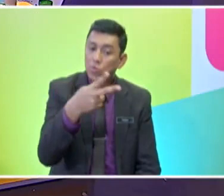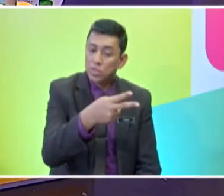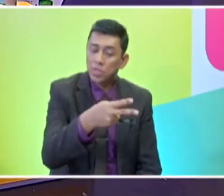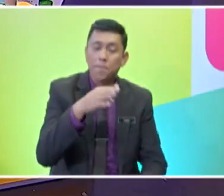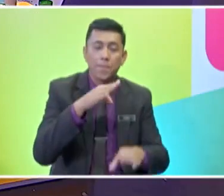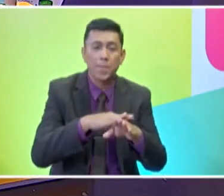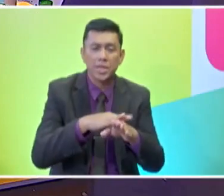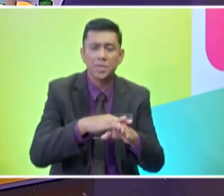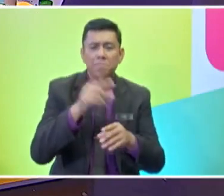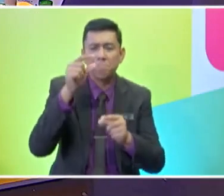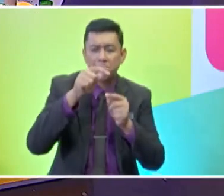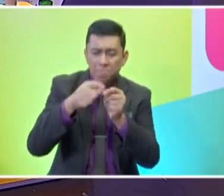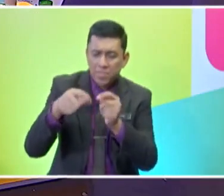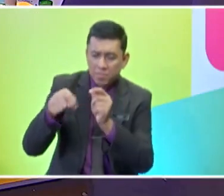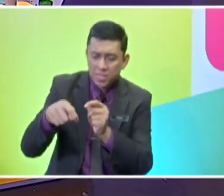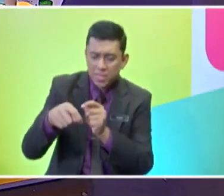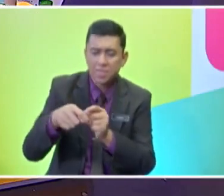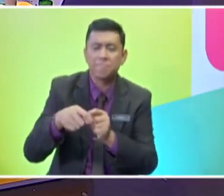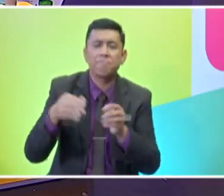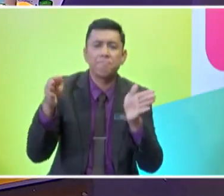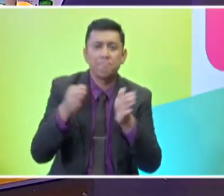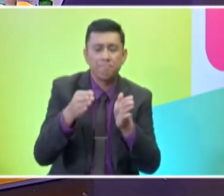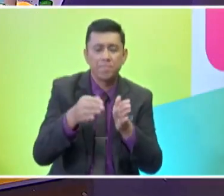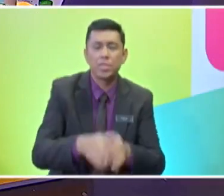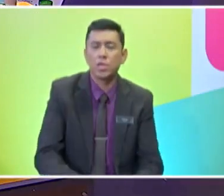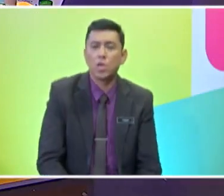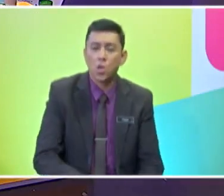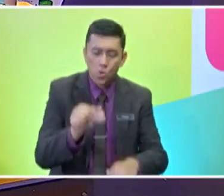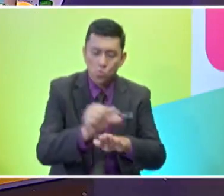yang kecil dengan menggunakan